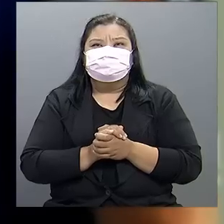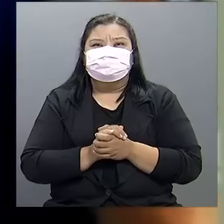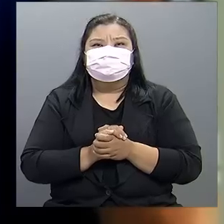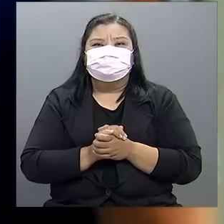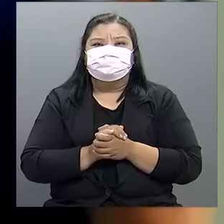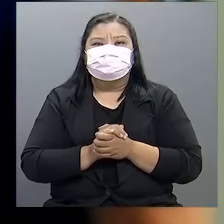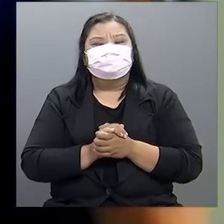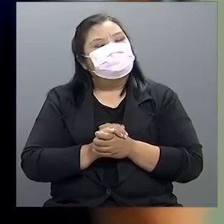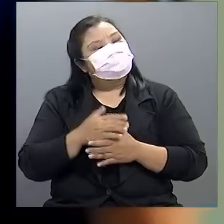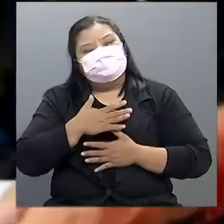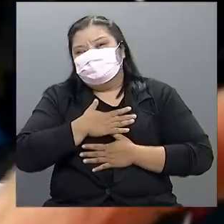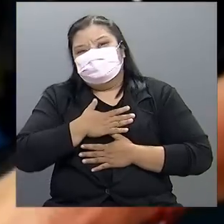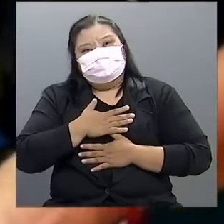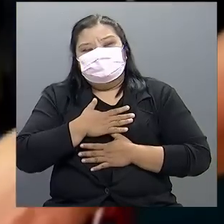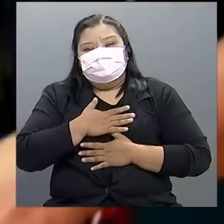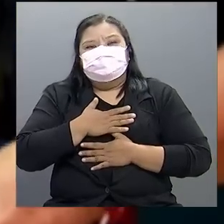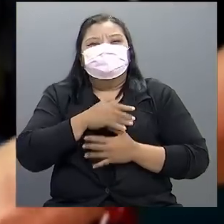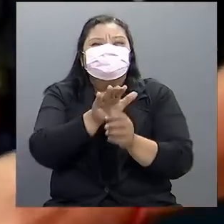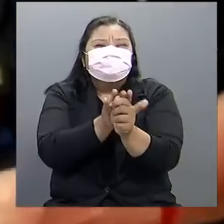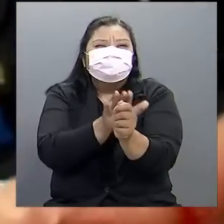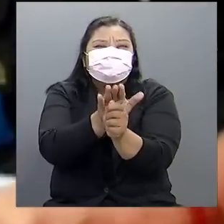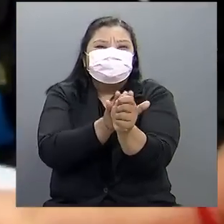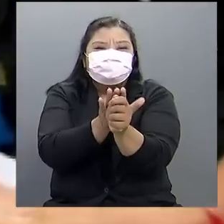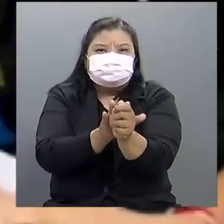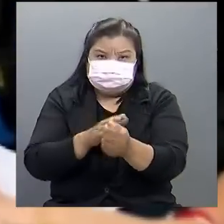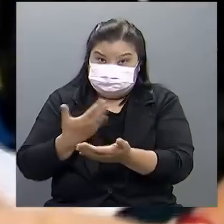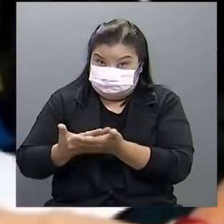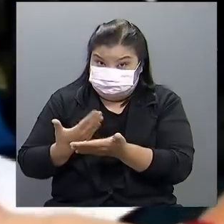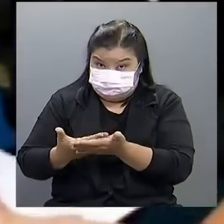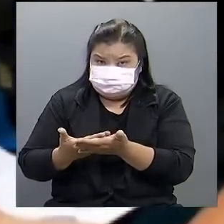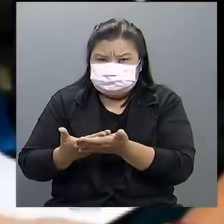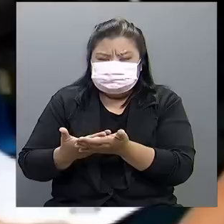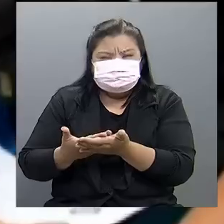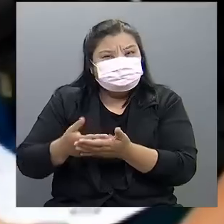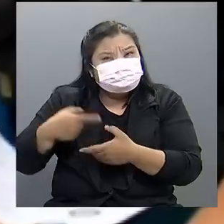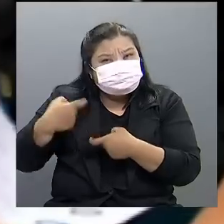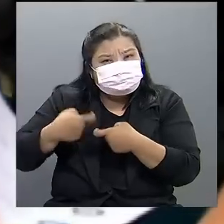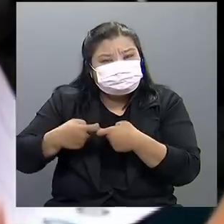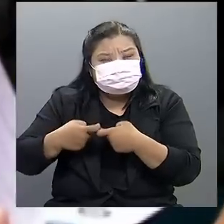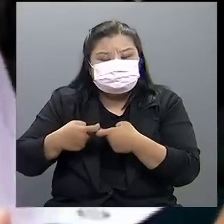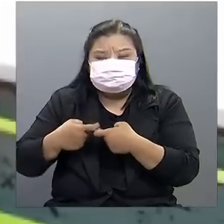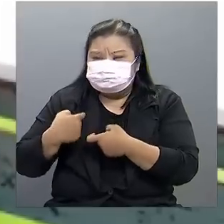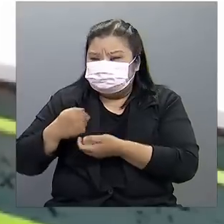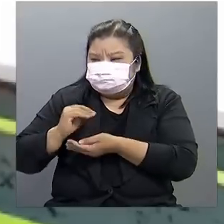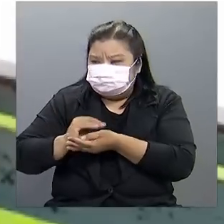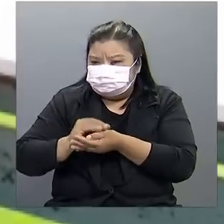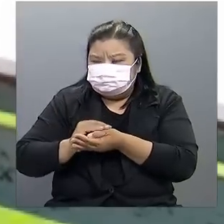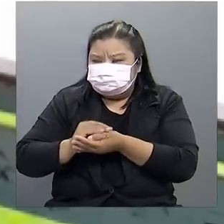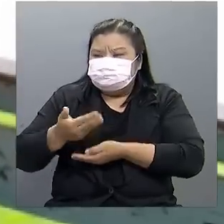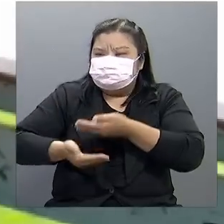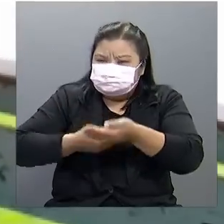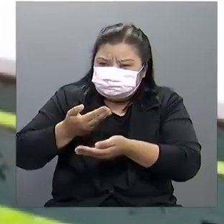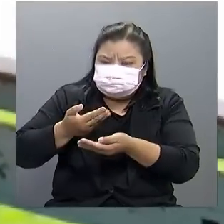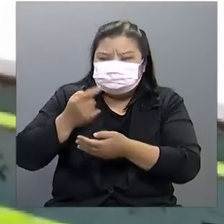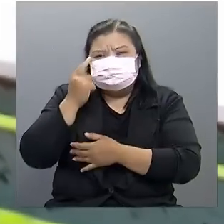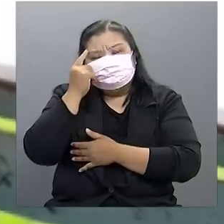น่าเห็นใจจๆ คื้นเงินกวาจะหามาได้เนอะเอาไปลงทุน ลงเทินก็ยังแบบยัพอเห